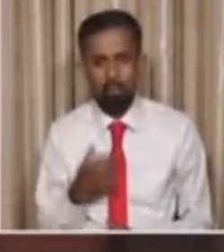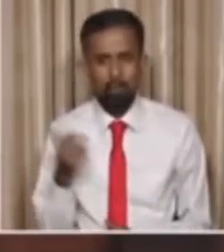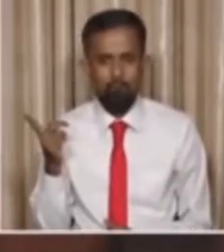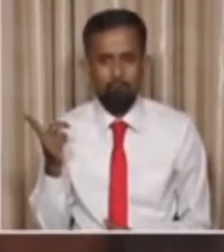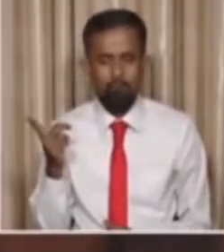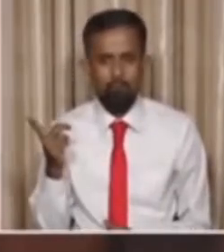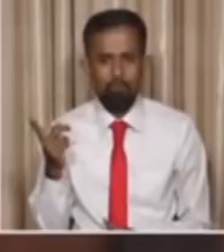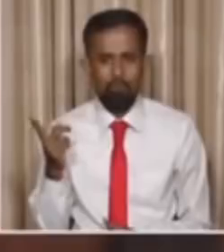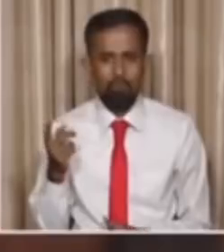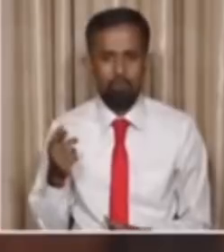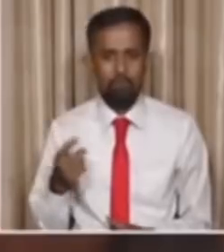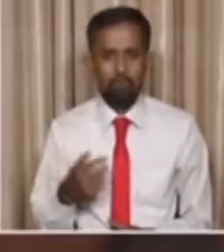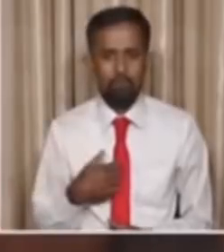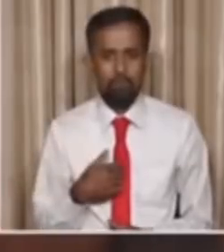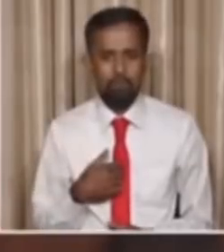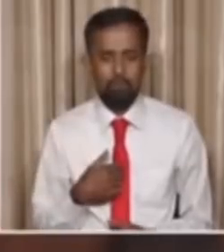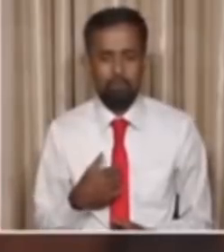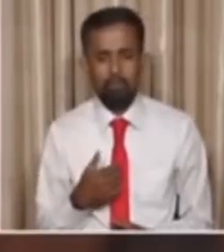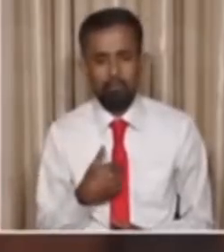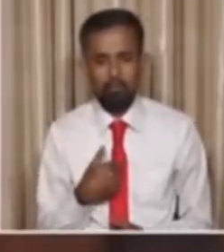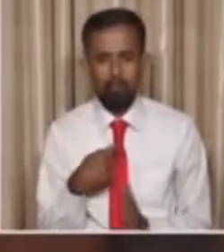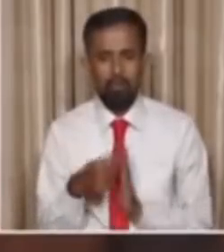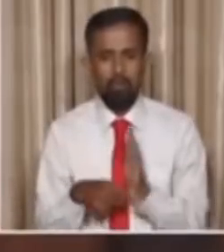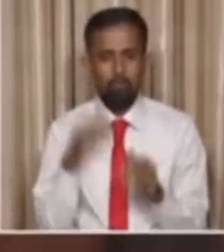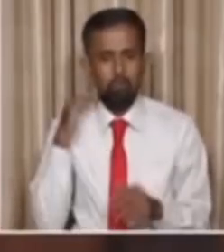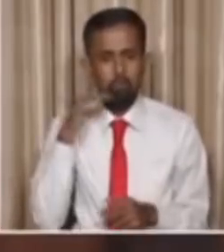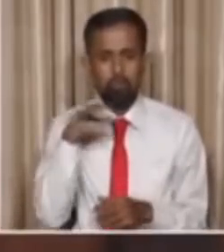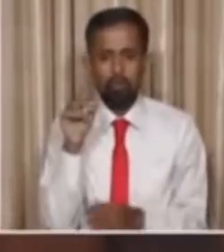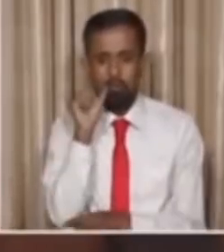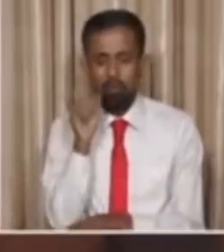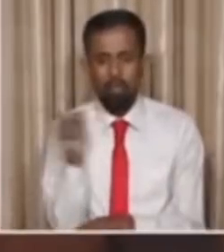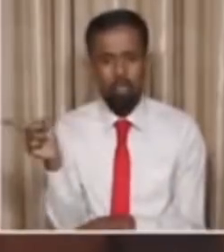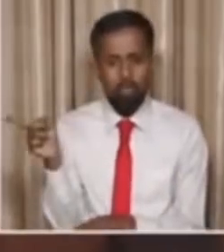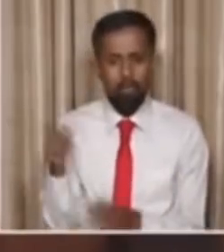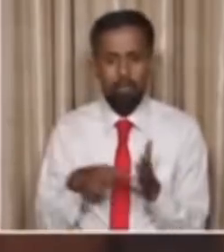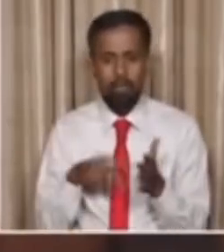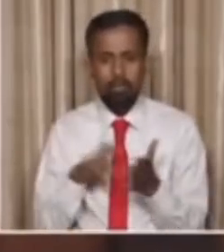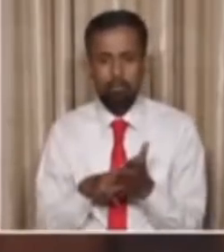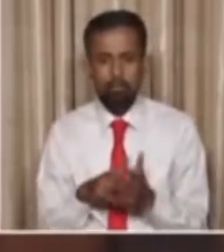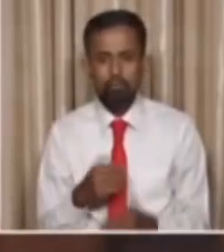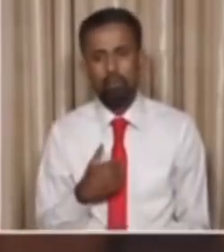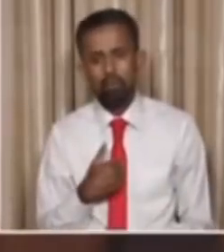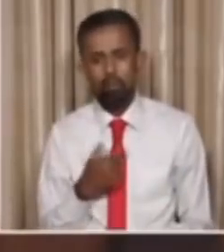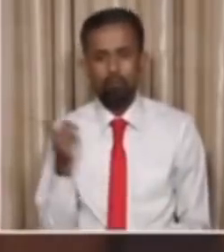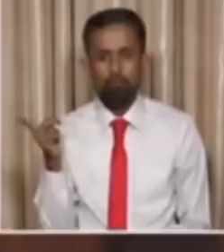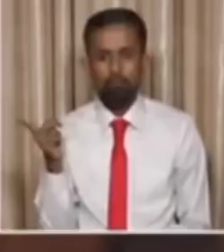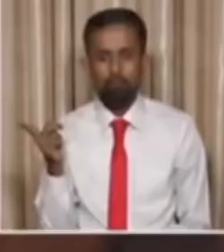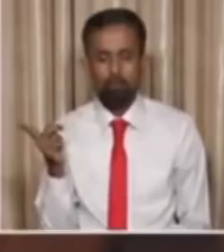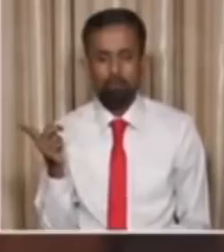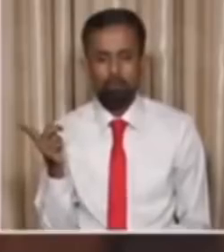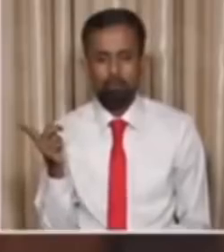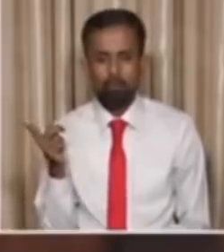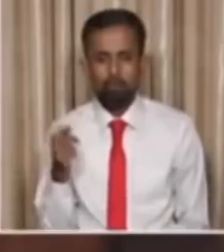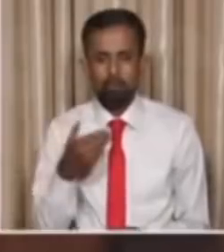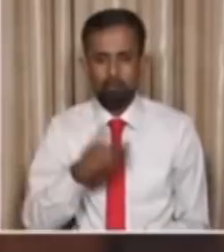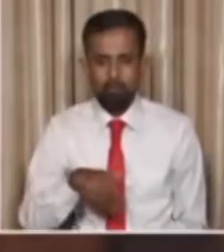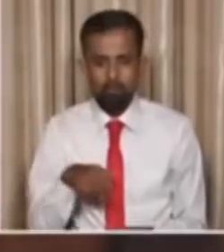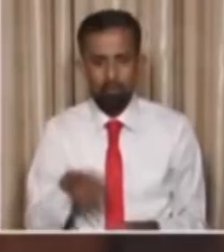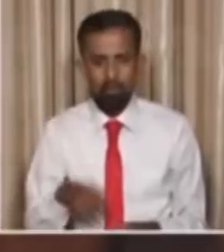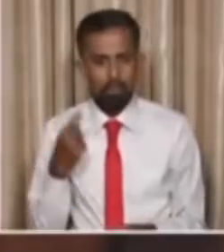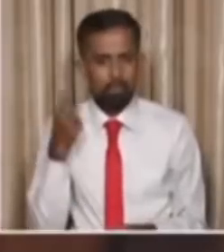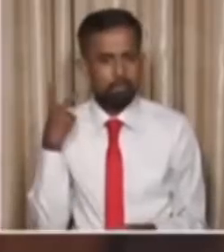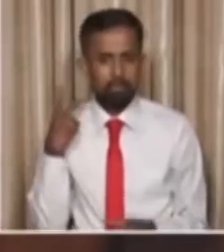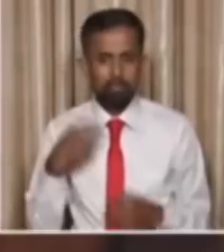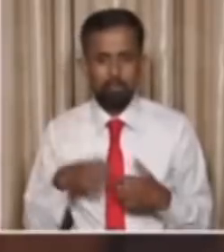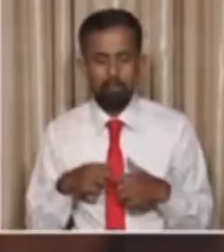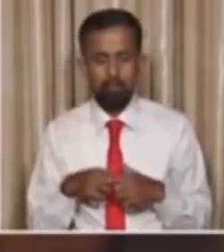ඉතින් මේක ගැන ඉතාලම උනන්දුවෙන් රටේ ජනතාව බාන්නුනේ ඇයි මේ මාධ්‍ය ආයතනෙ මෙච්චර උනන්දුවක් තියෙන්නේ මේ ක්‍රිකට් ගැන කියලා. මොකද මේ ක්‍රිකට් එකේ අදයි ඇතිවිච